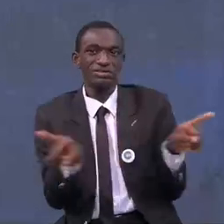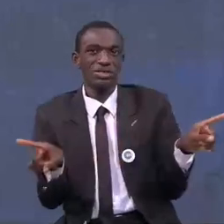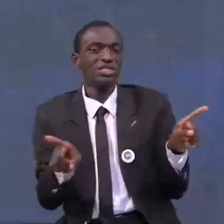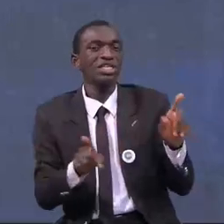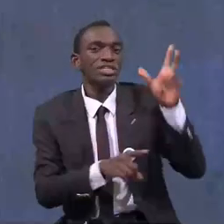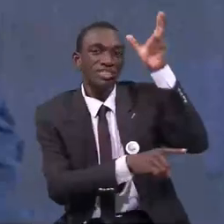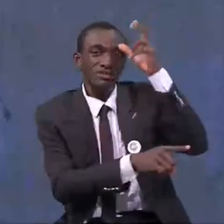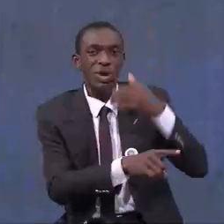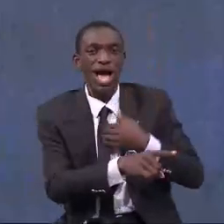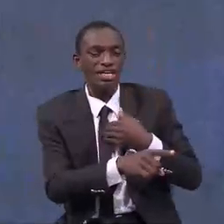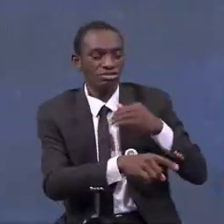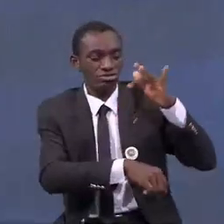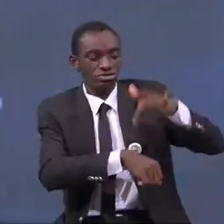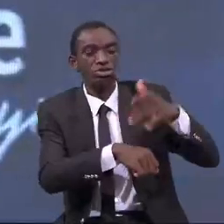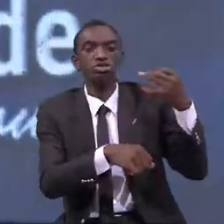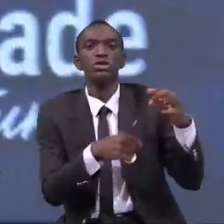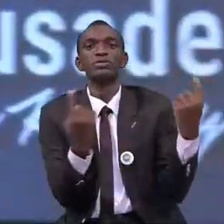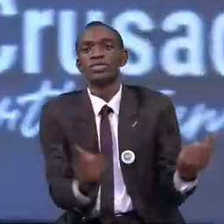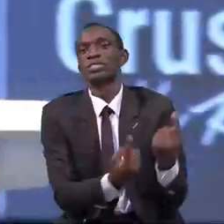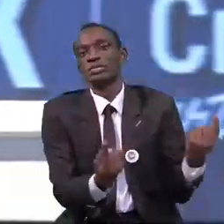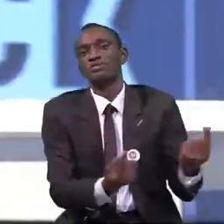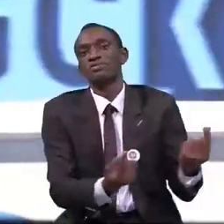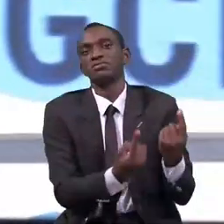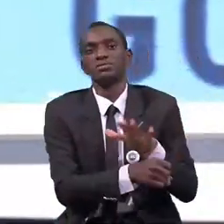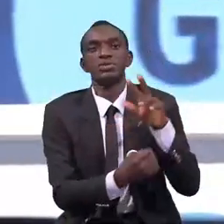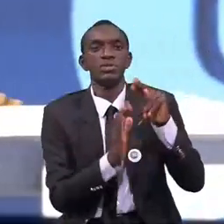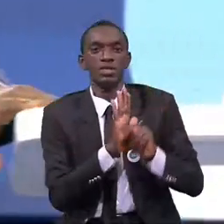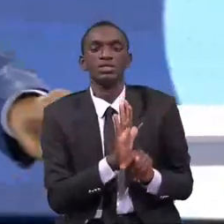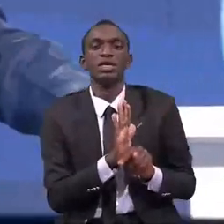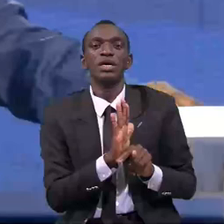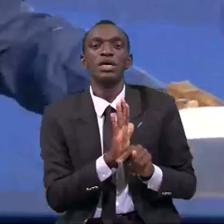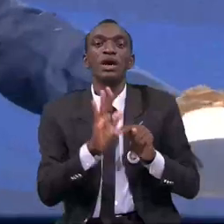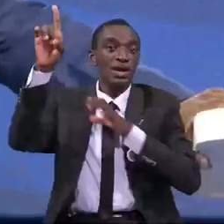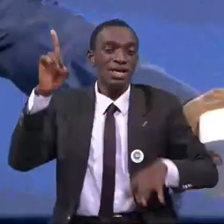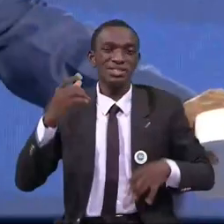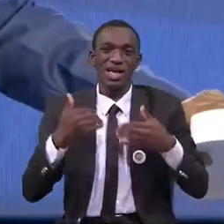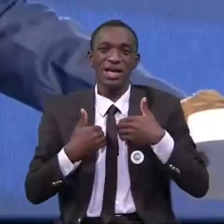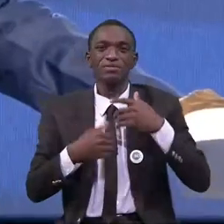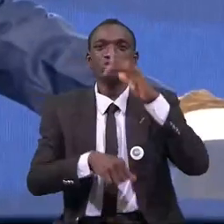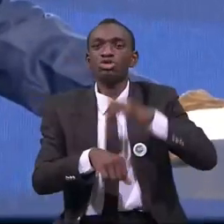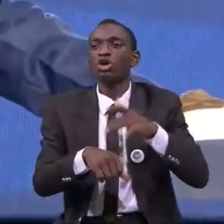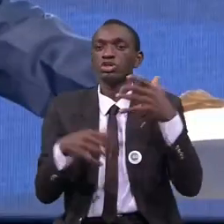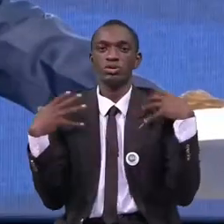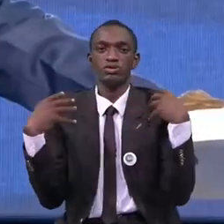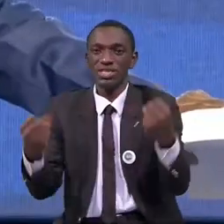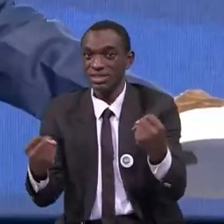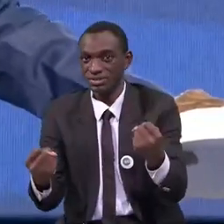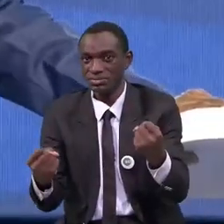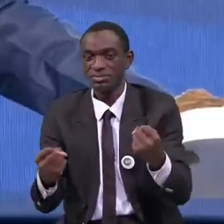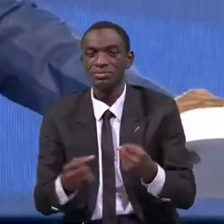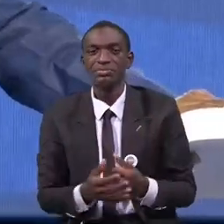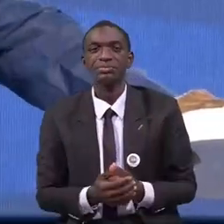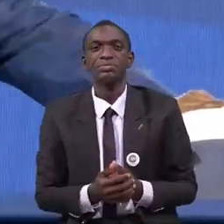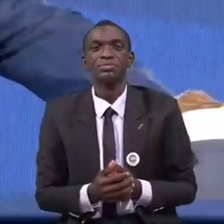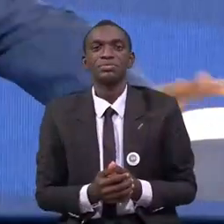salut le diable la la touche du péché Christ a la touche de